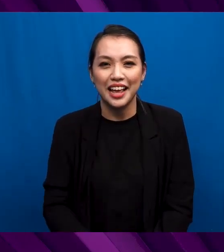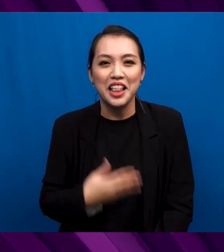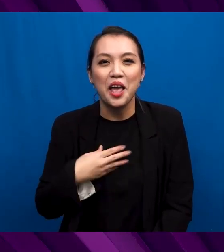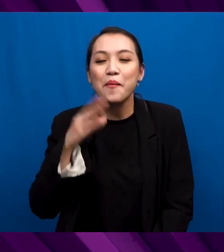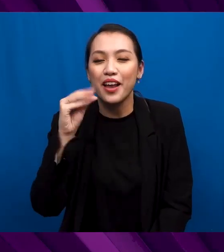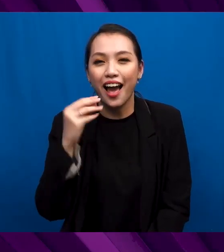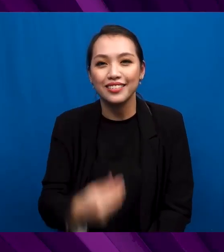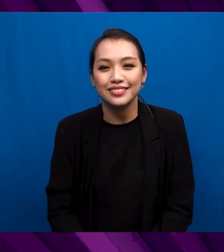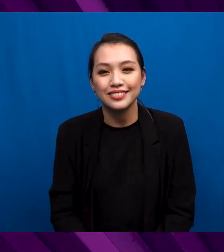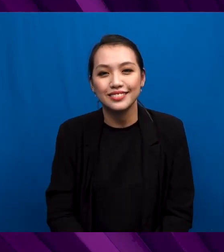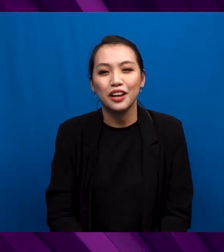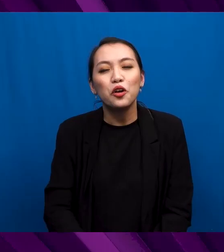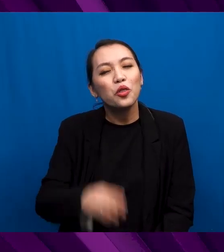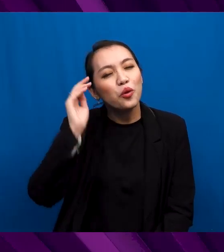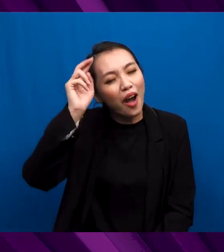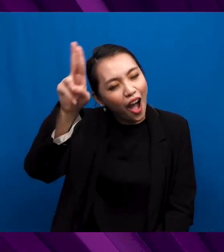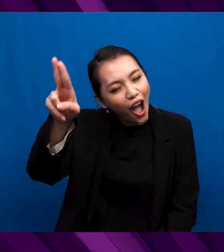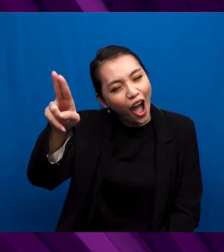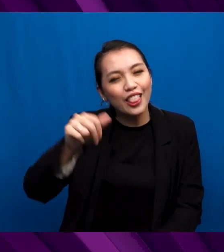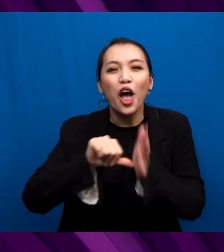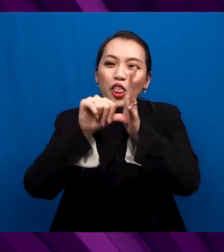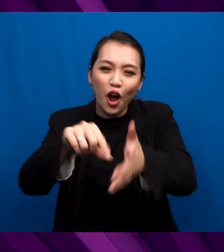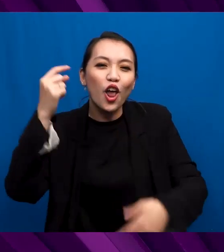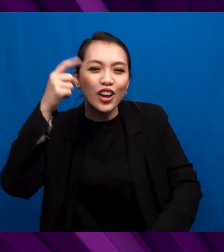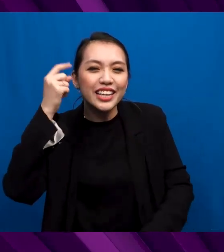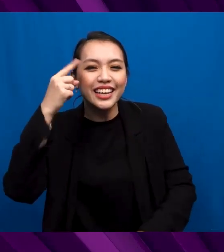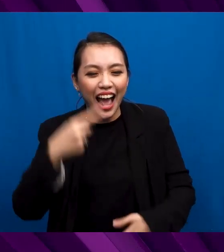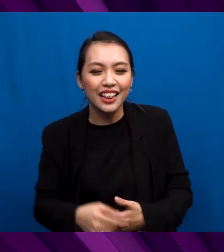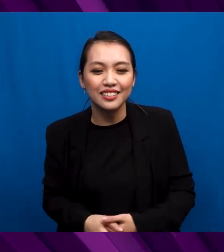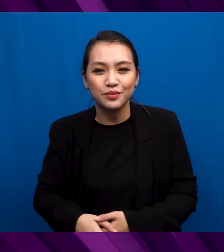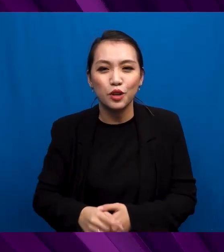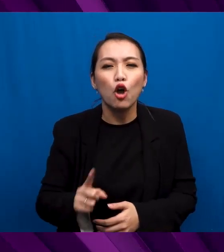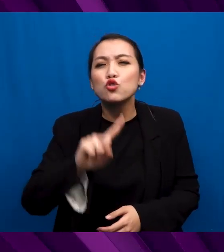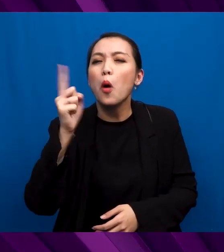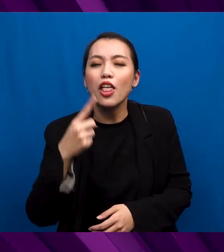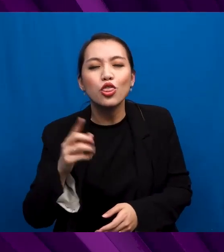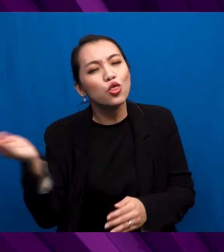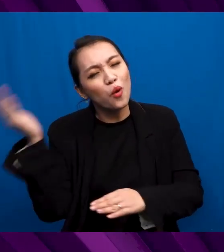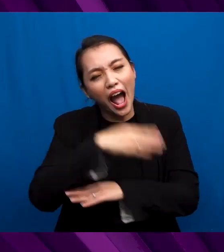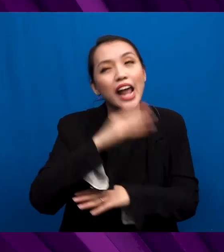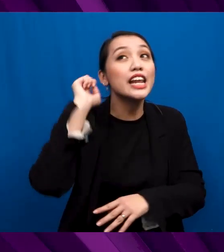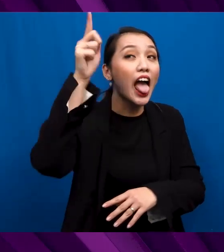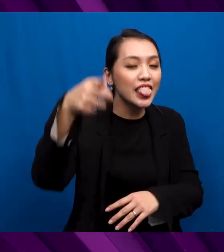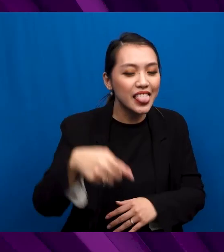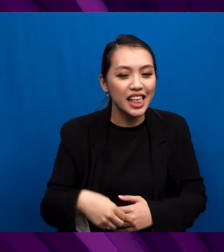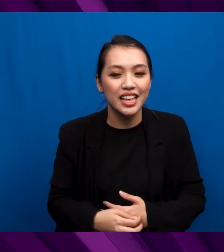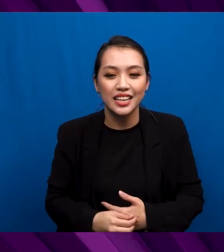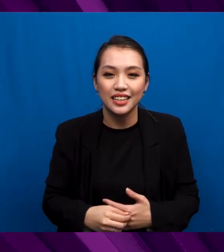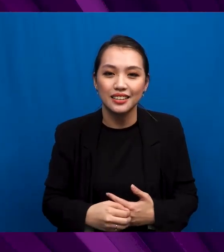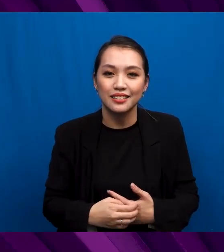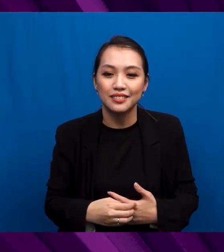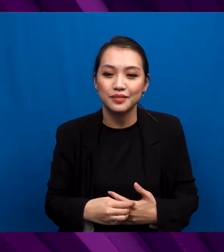nanti suatu hari saya ngomong begini bukan beli karcis untuk berdosa, atau untuk